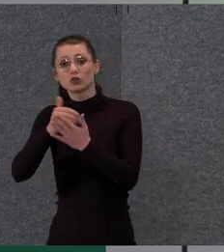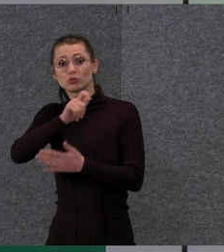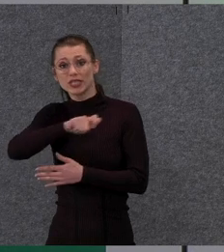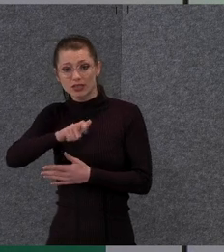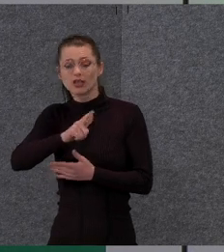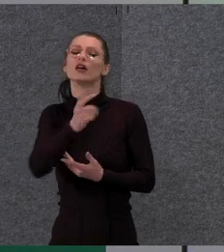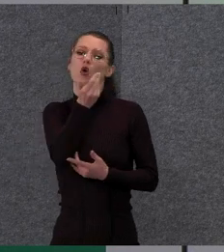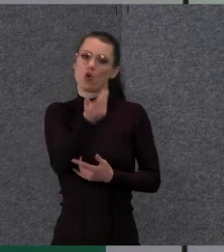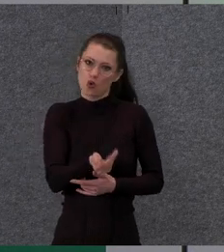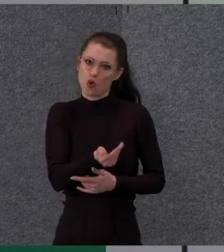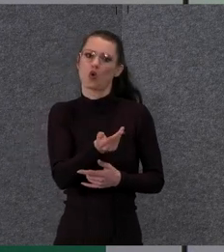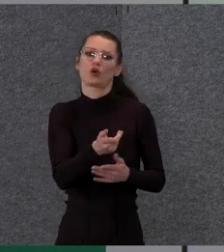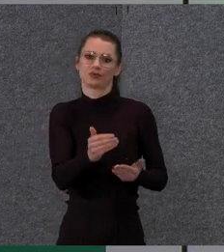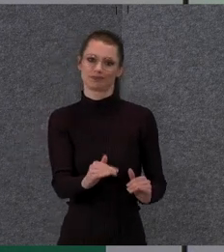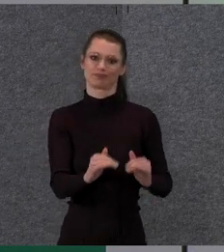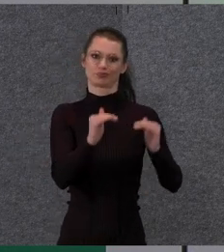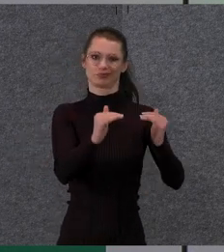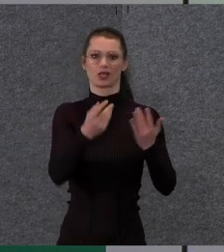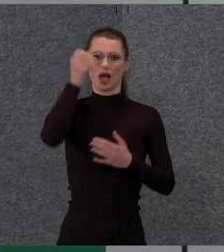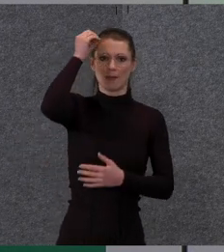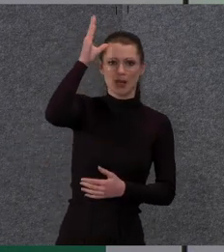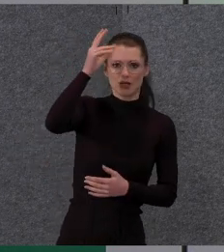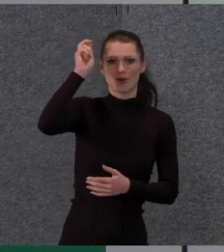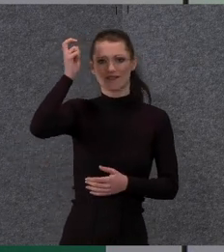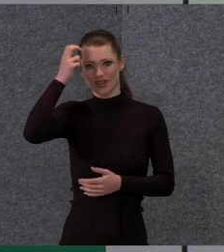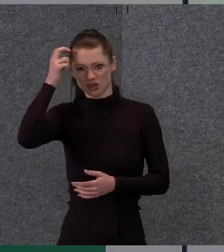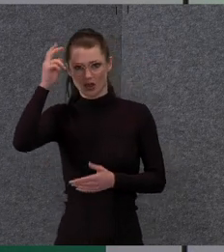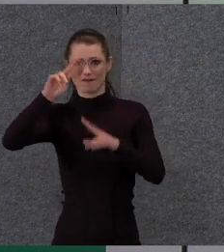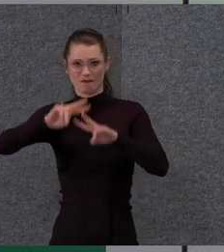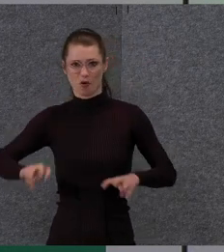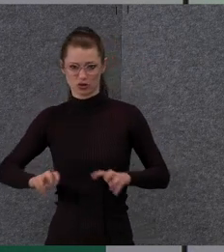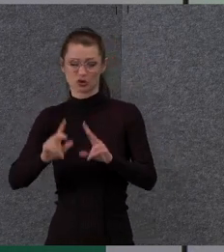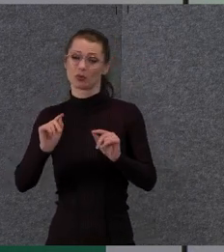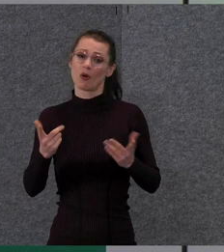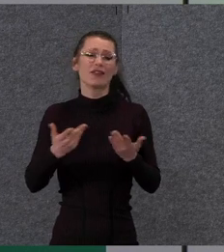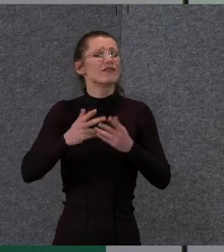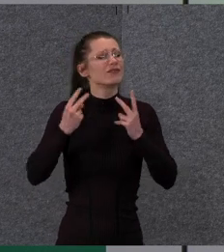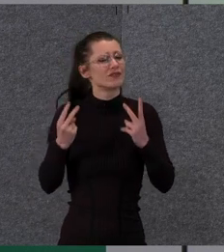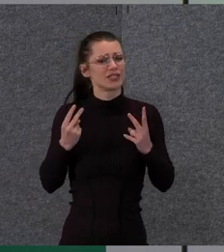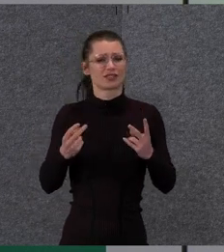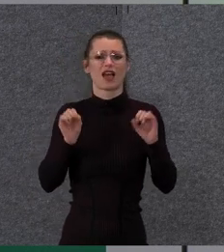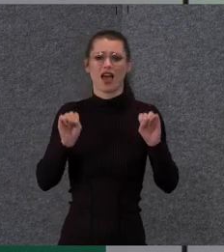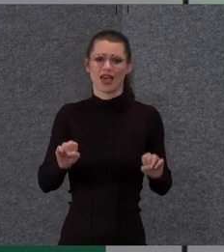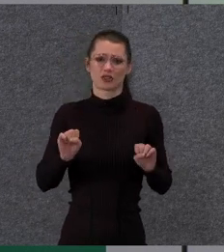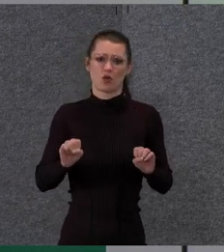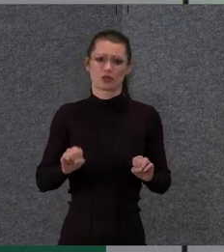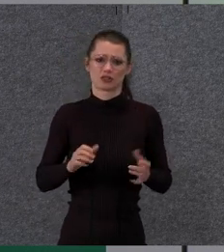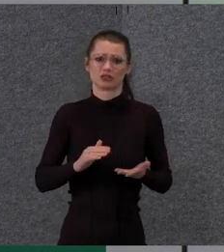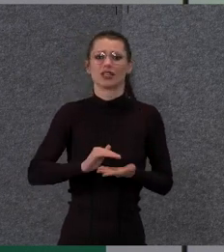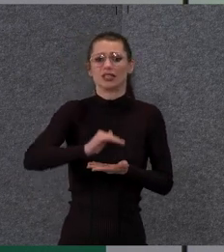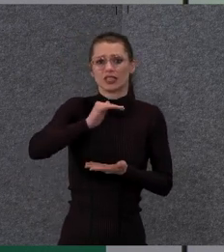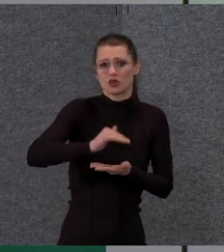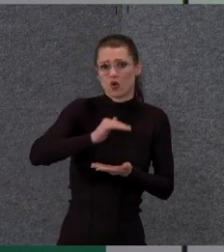verdienen. Bildung, Wissenschaft und Forschung sind unsere wichtigsten Ressourcen. Hier müssen wir investieren,